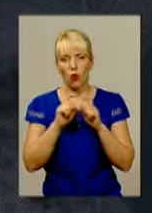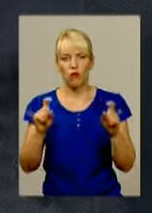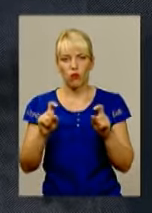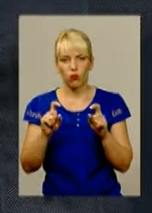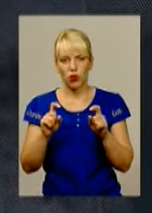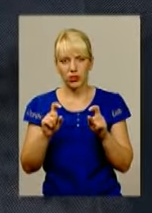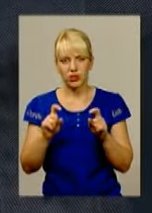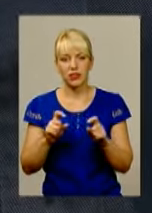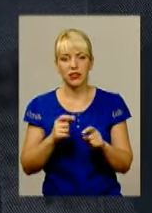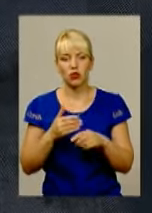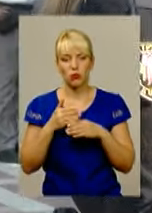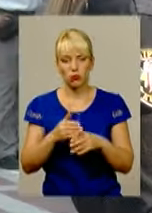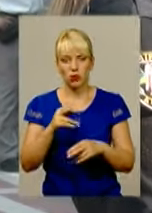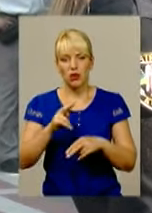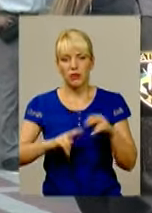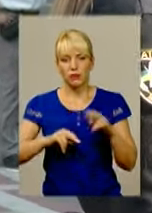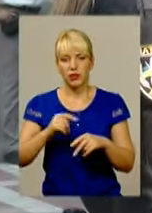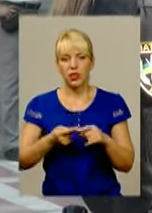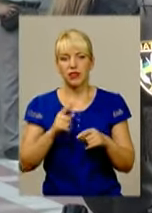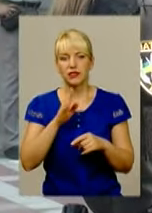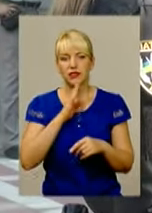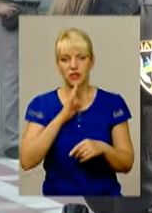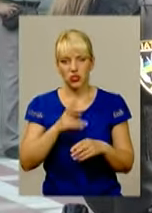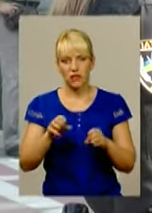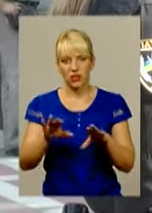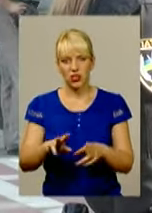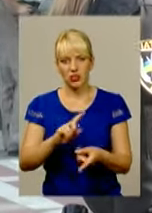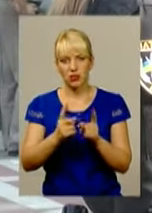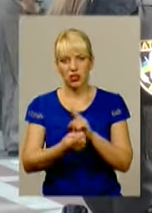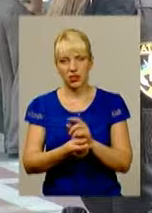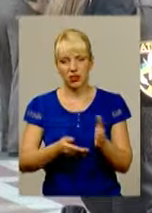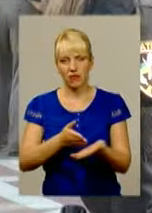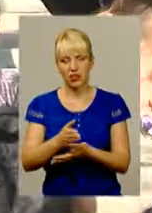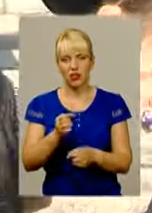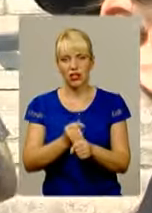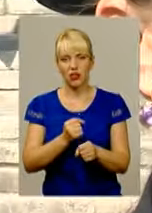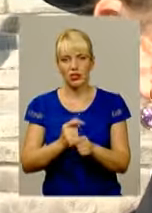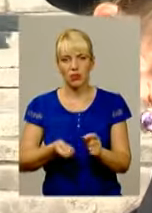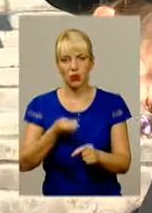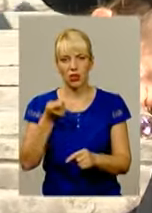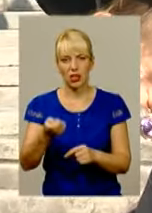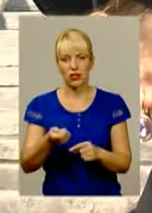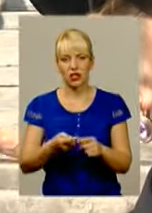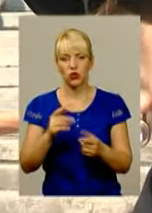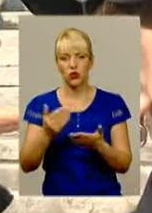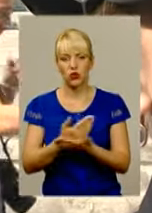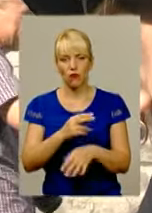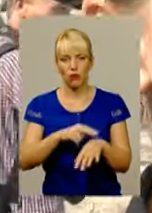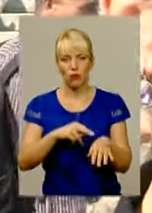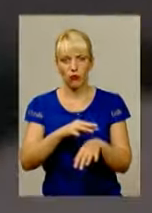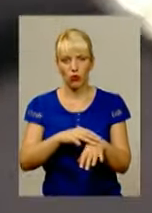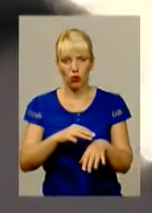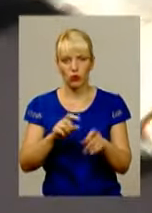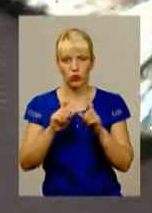будівництву, де займалася житловим законодавством. Та дівчина вирішила змінити вид діяльності і подала анкету до нової правоохоронної структури.